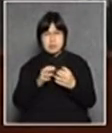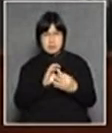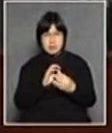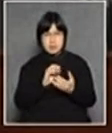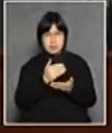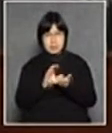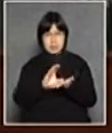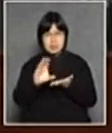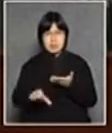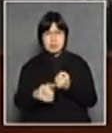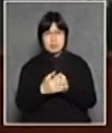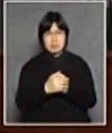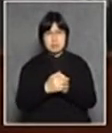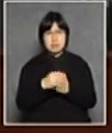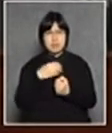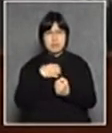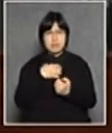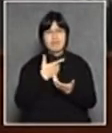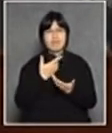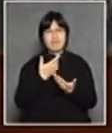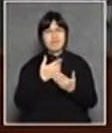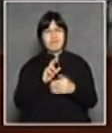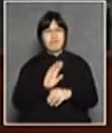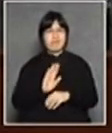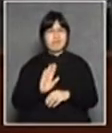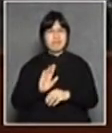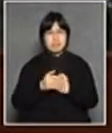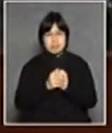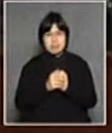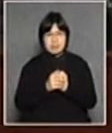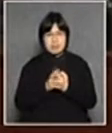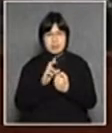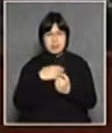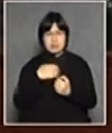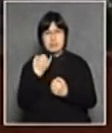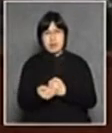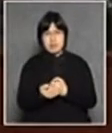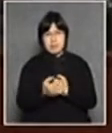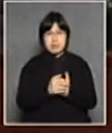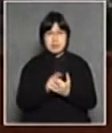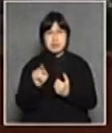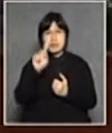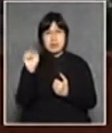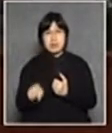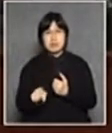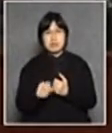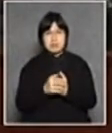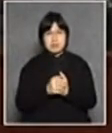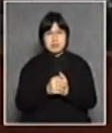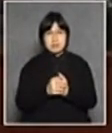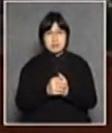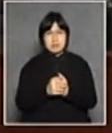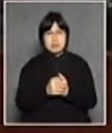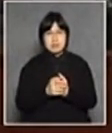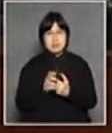方面呢，我覺得有保留了，同埋亦都覺得不應該添。因為點解呢，主席？無論